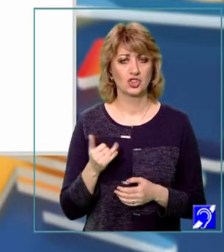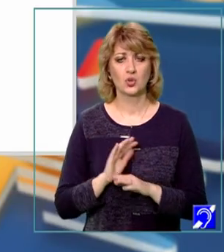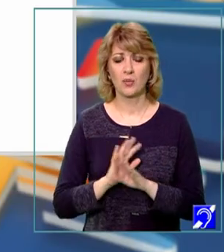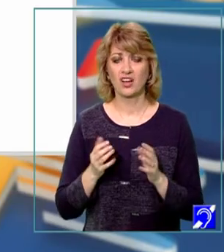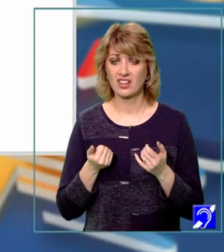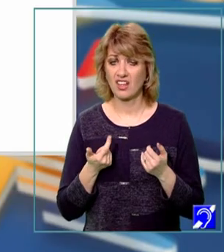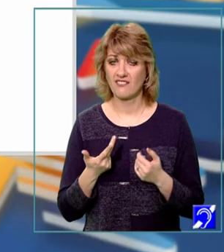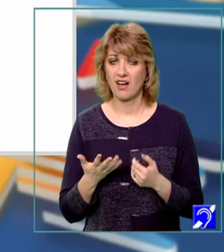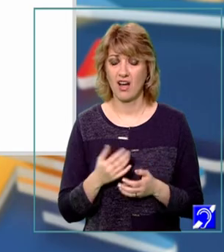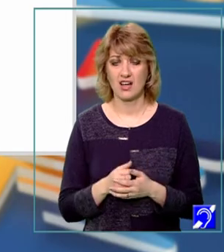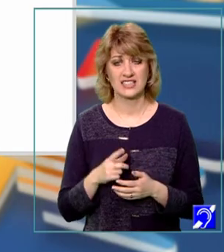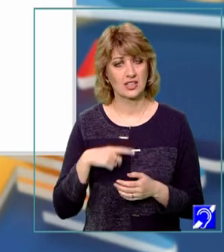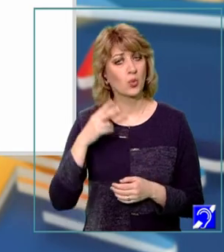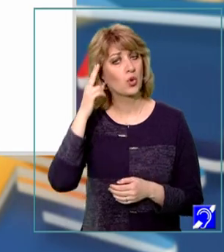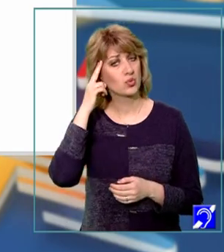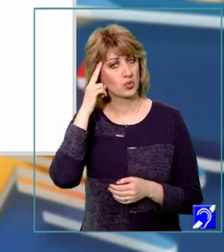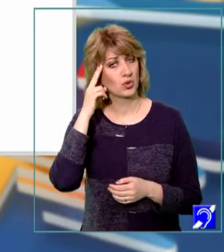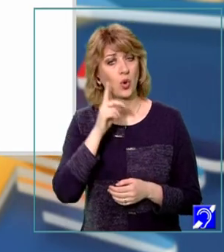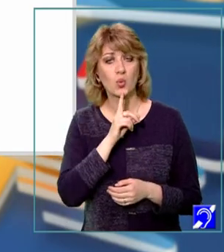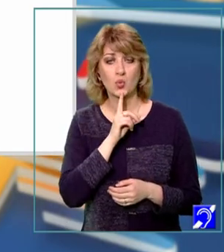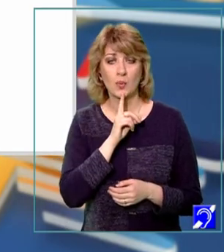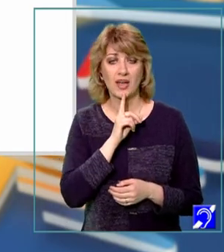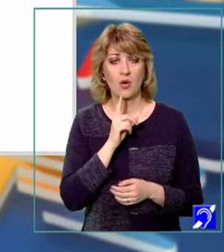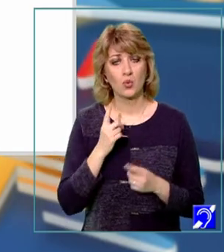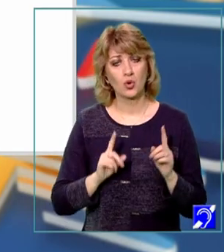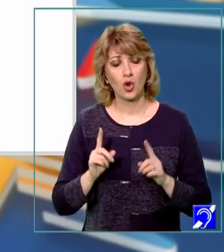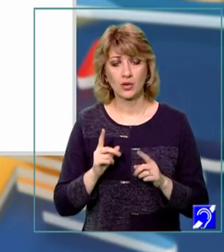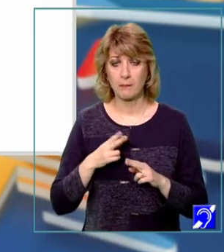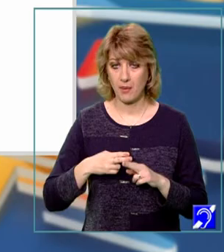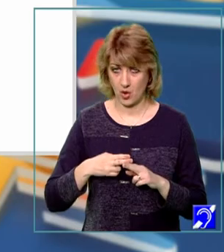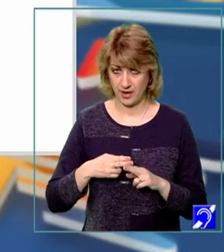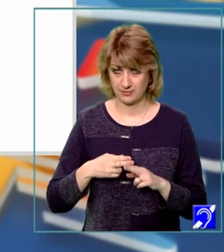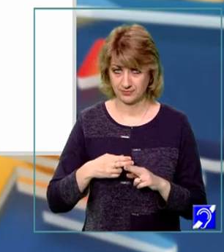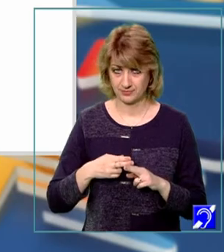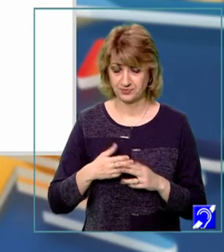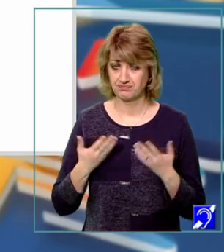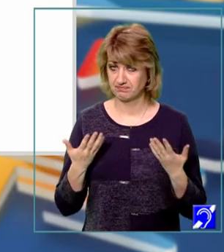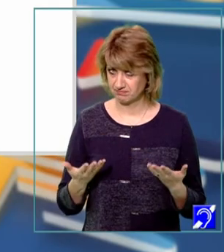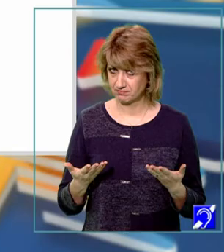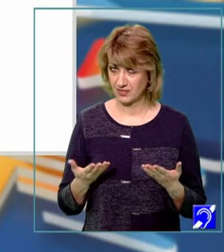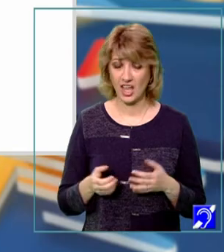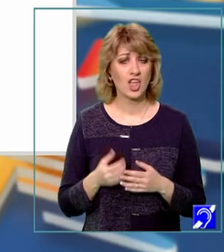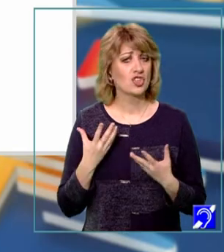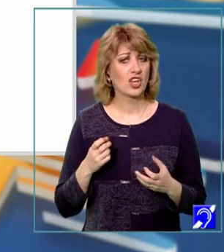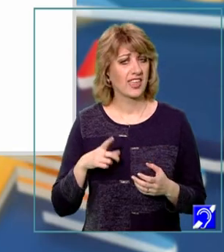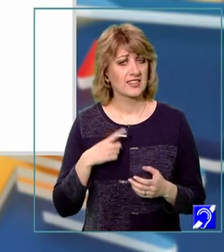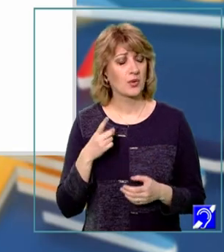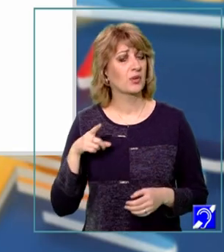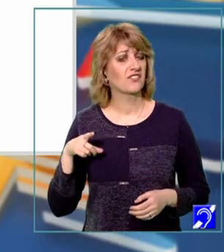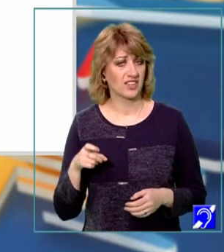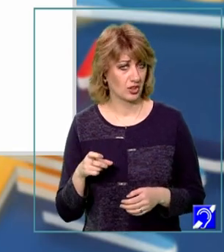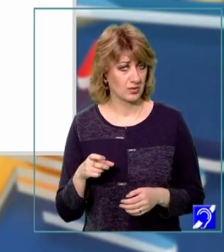câteva care sunt cunoscute cu numele unor boli. Deci, practic, ce este un